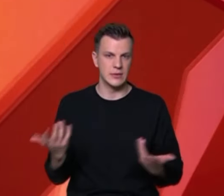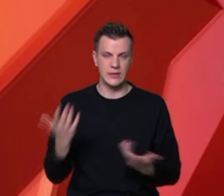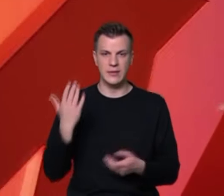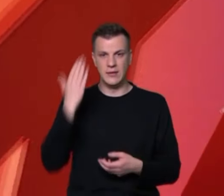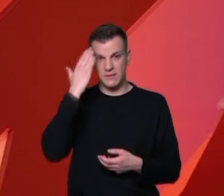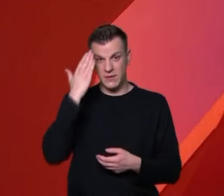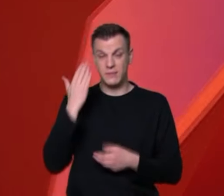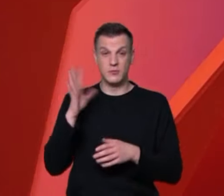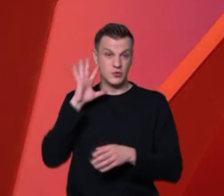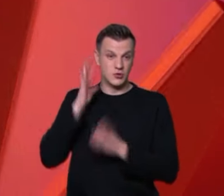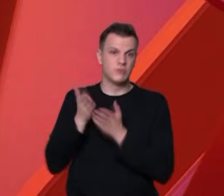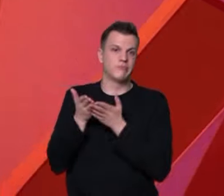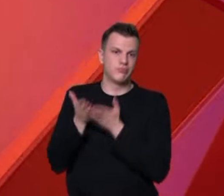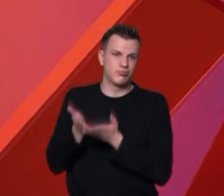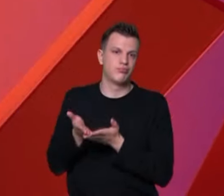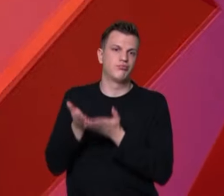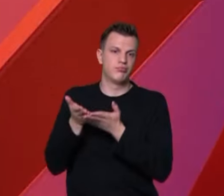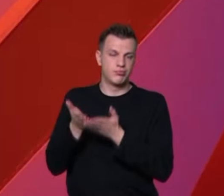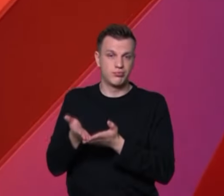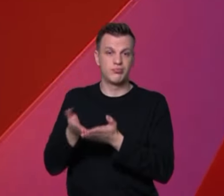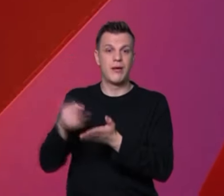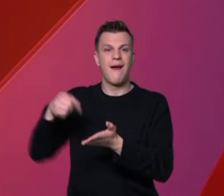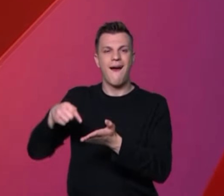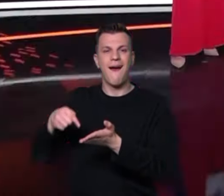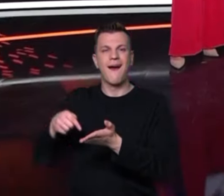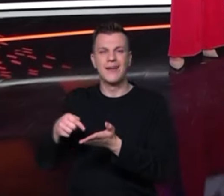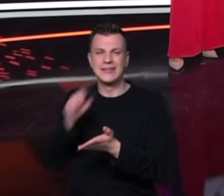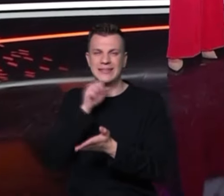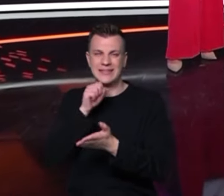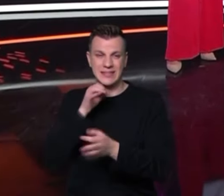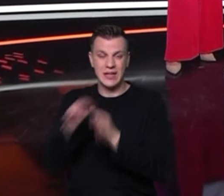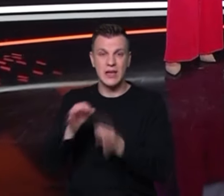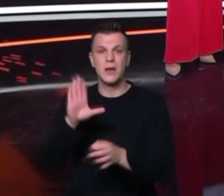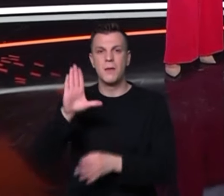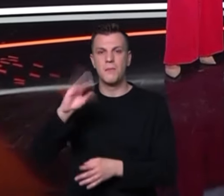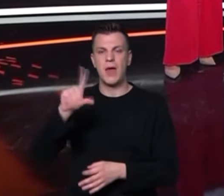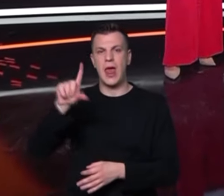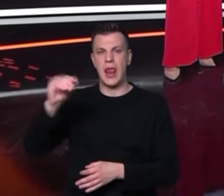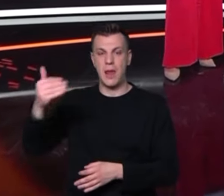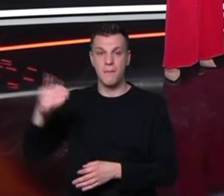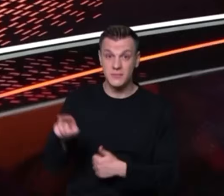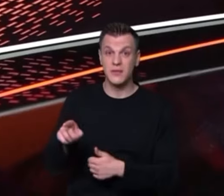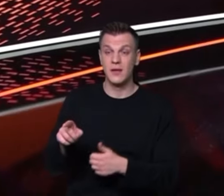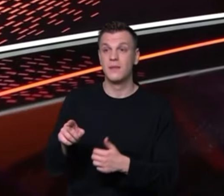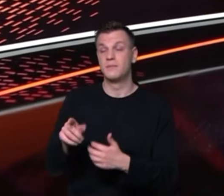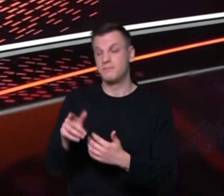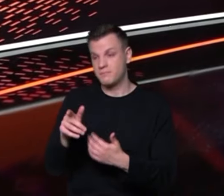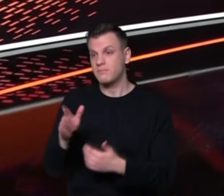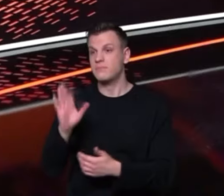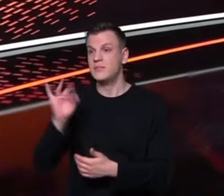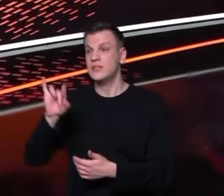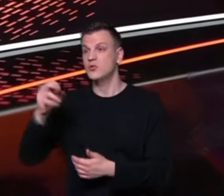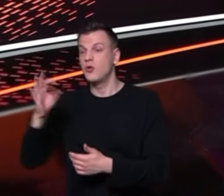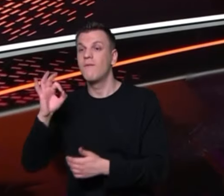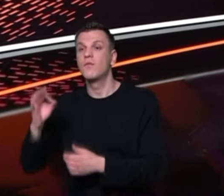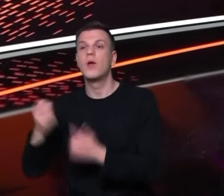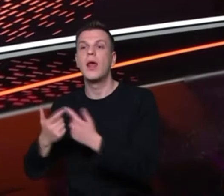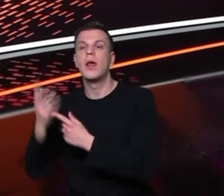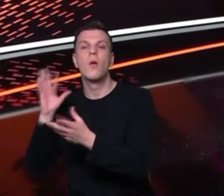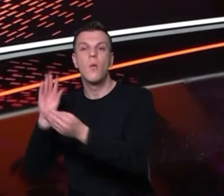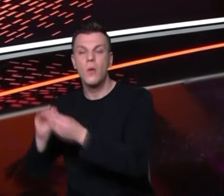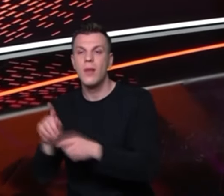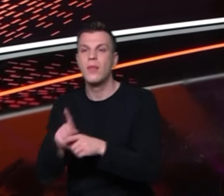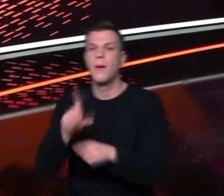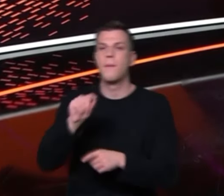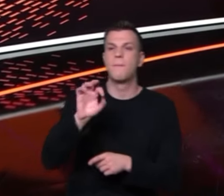olimpijski płynie na historycznym statku o nazwie Belem. Wypłynął z greckiego portu Mike'a Tysona i do rekordu